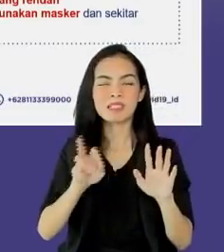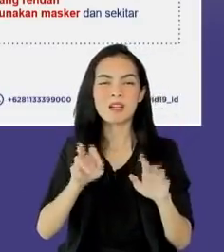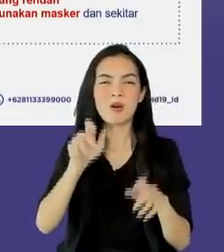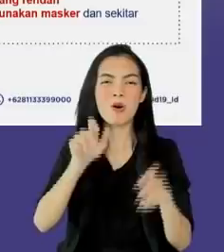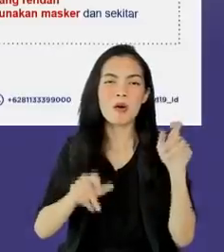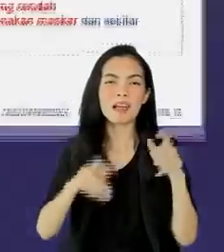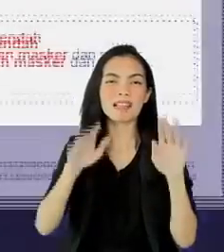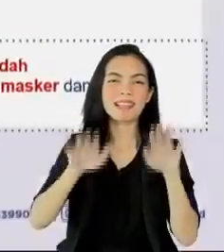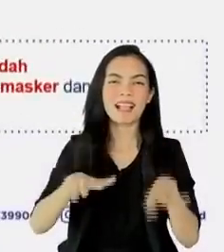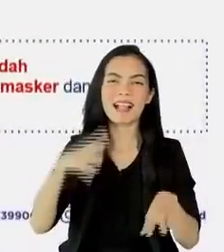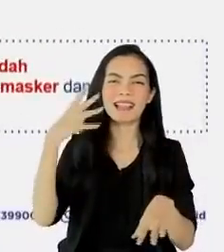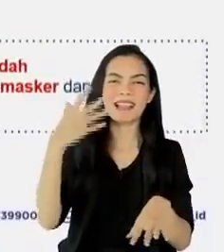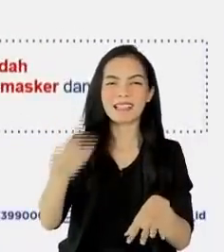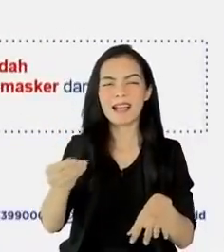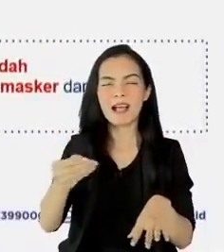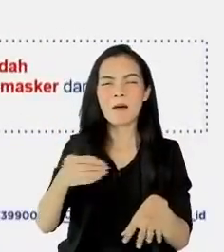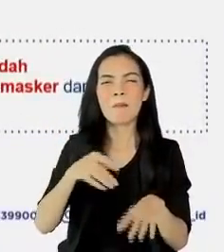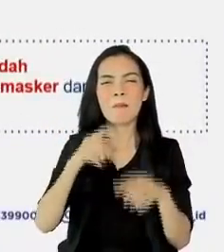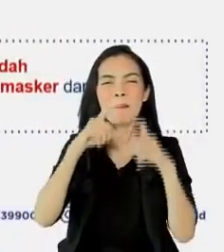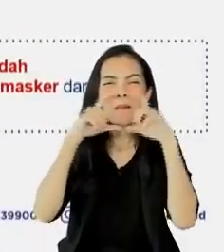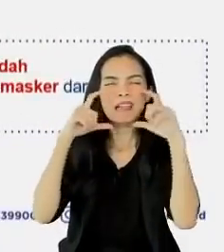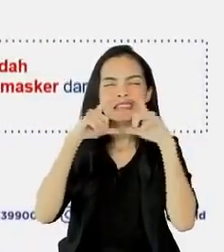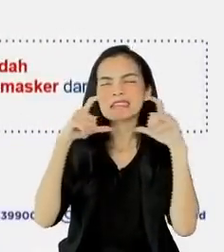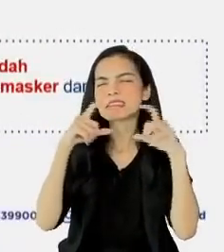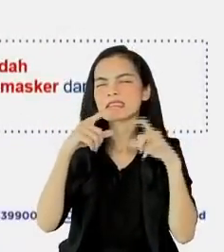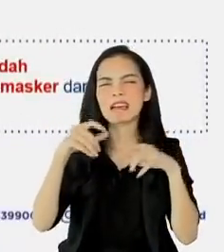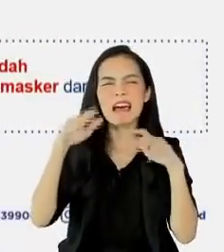yang kepatuhan memakai maskernya rendah,